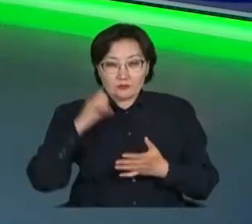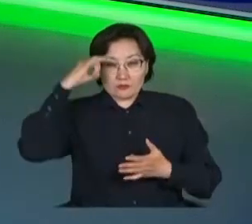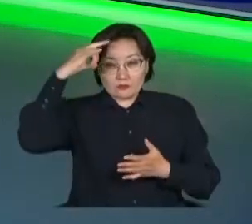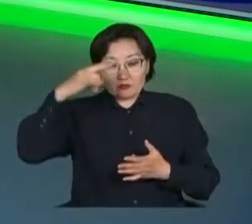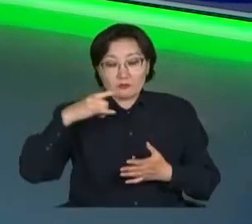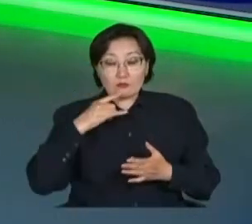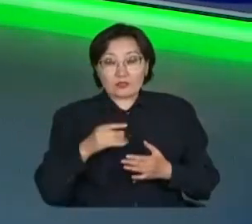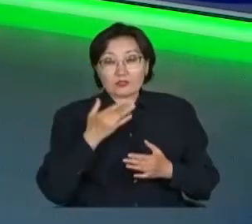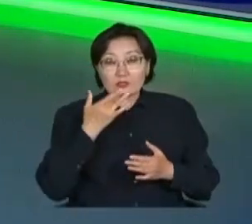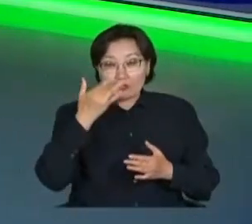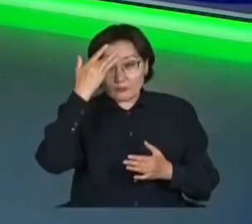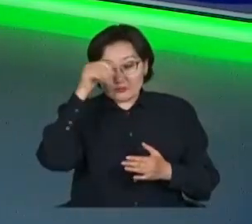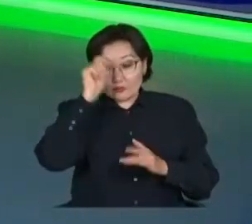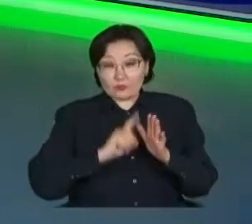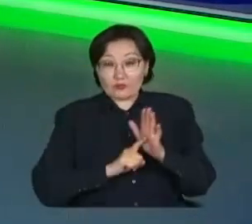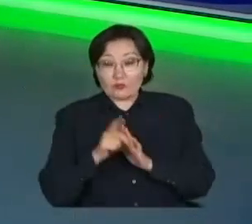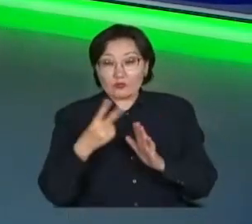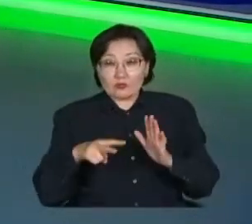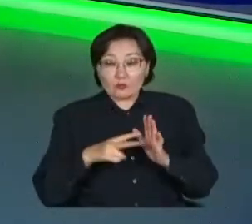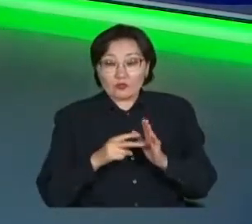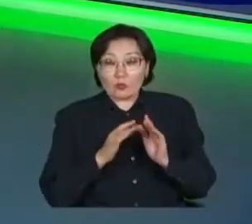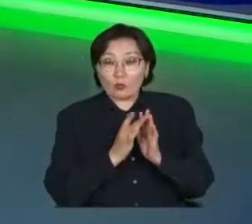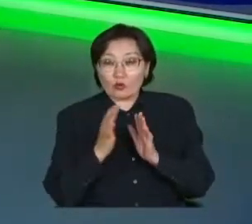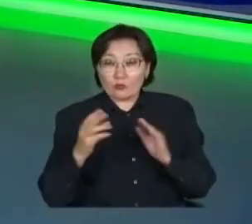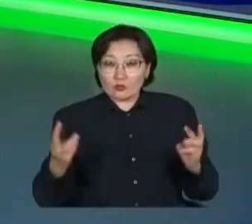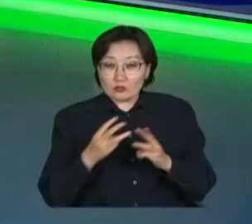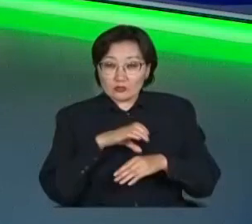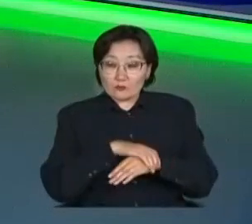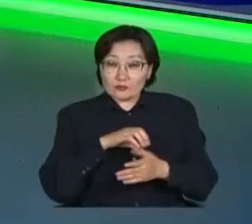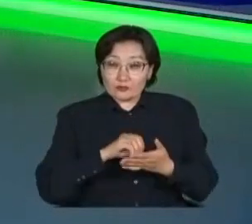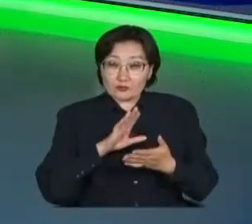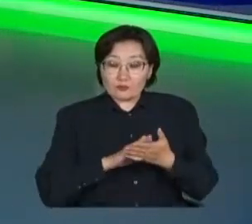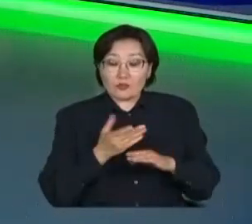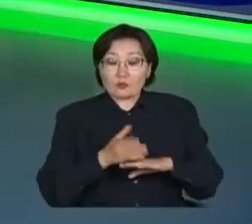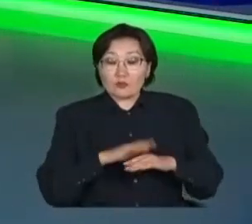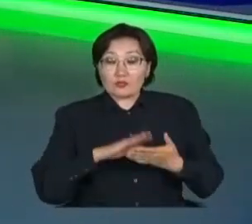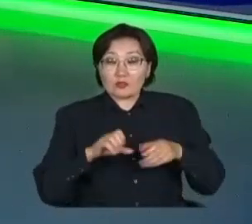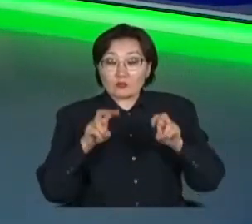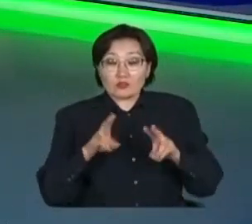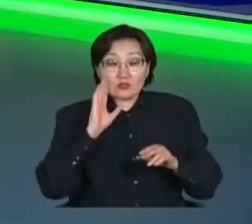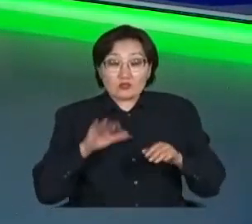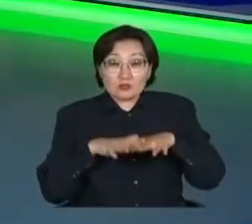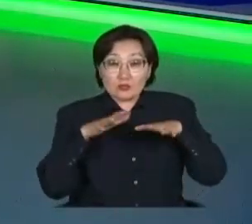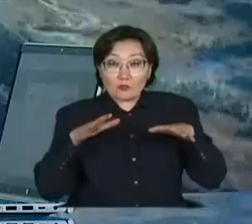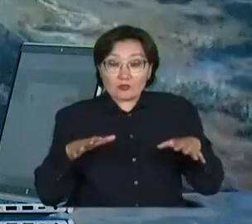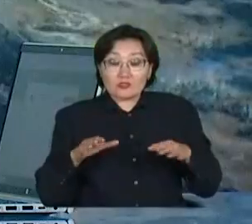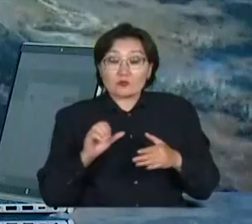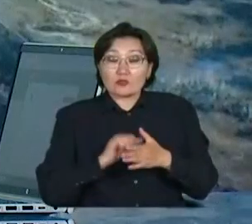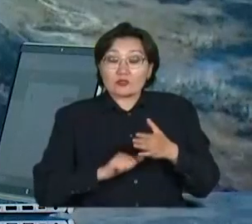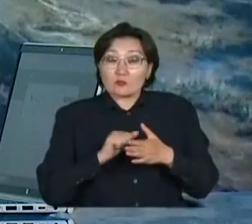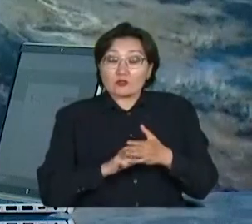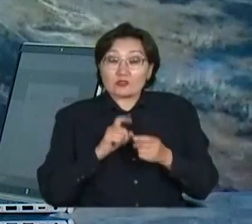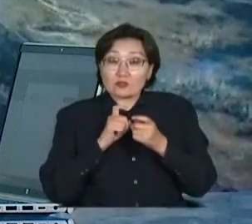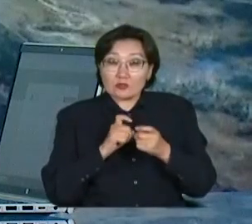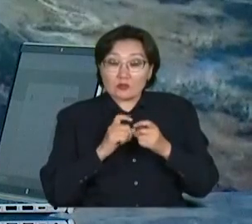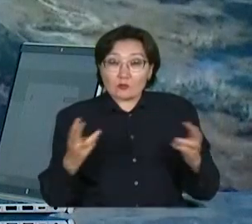Қазақстанда жаз басталмай жатып 27 орман өрті тіркелді. Төтеншеліктер су тасқынының салдарын жоюмен қатар, қызыл жалынның